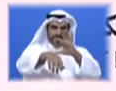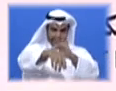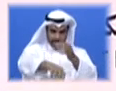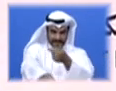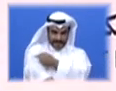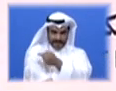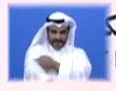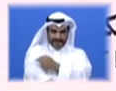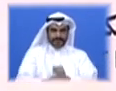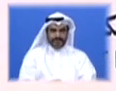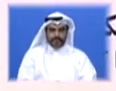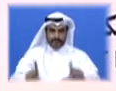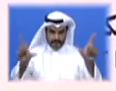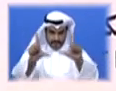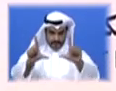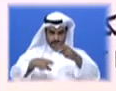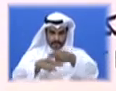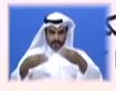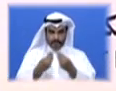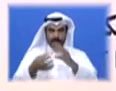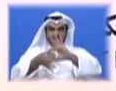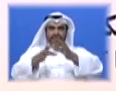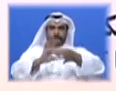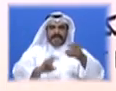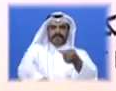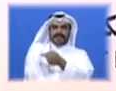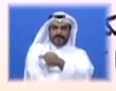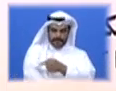الطبية الكويتية. لما أبو علاوي، تلفزيون دولة الكويت.